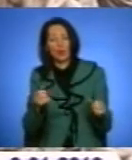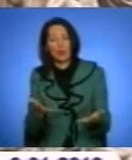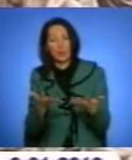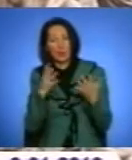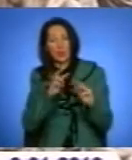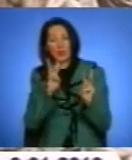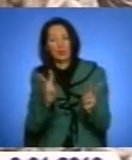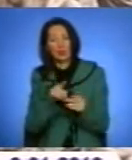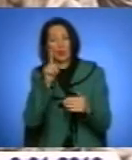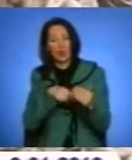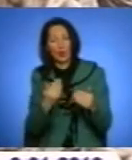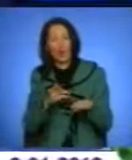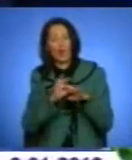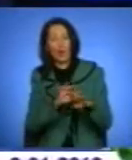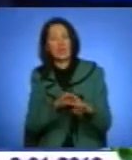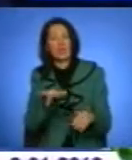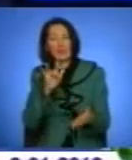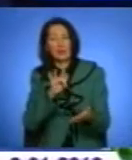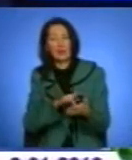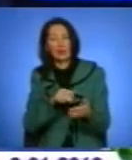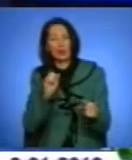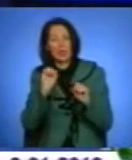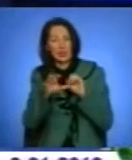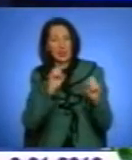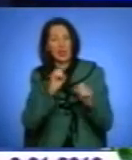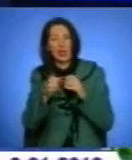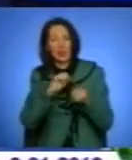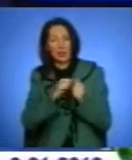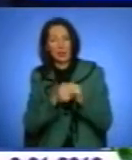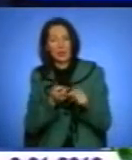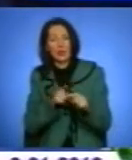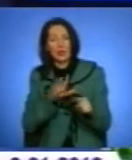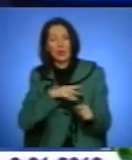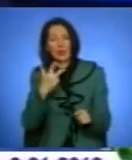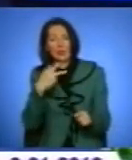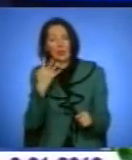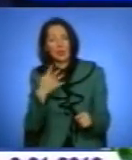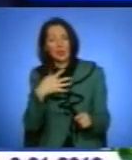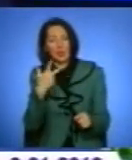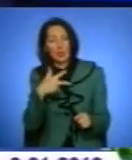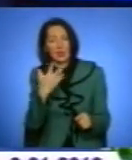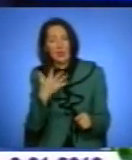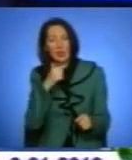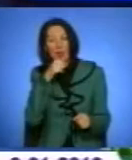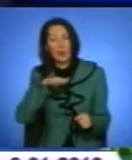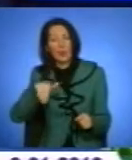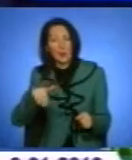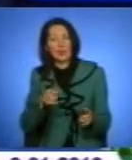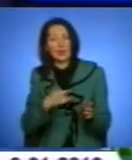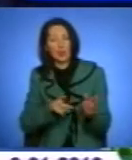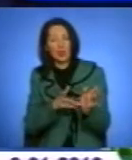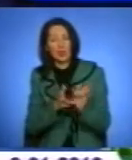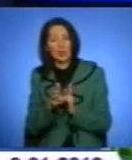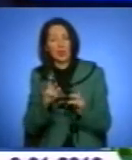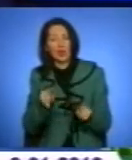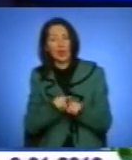за місто і закидують камінням. Це діялося 34 або 35 року по Христі. Як Христос, так і він перед смертю